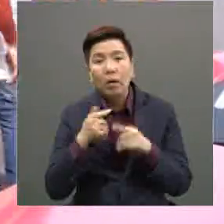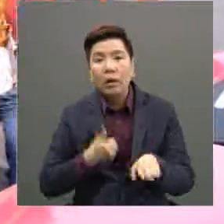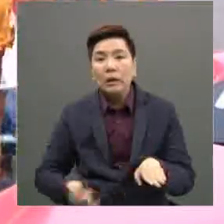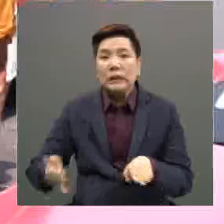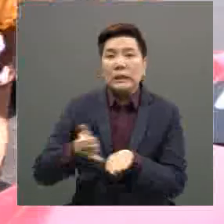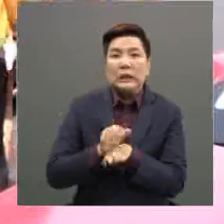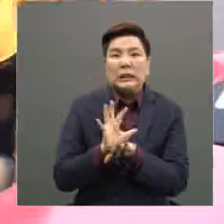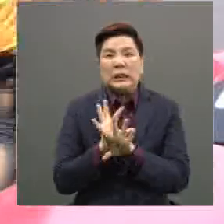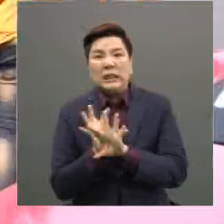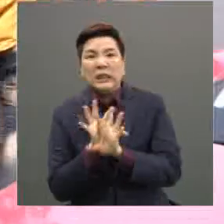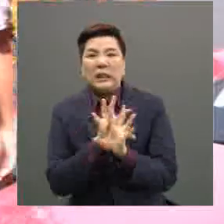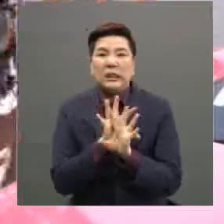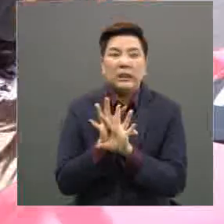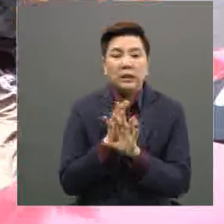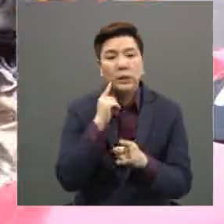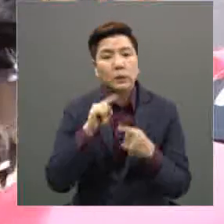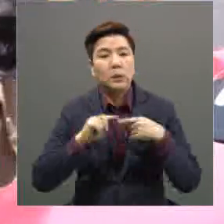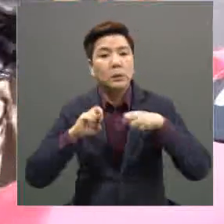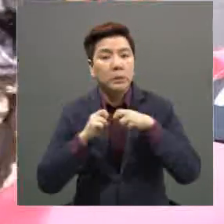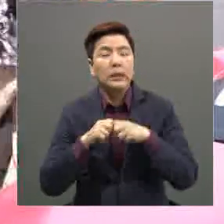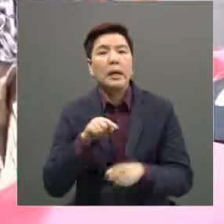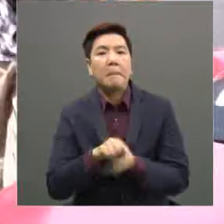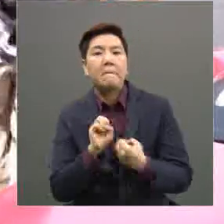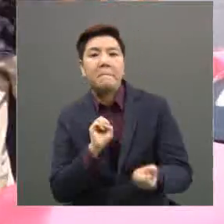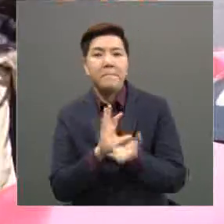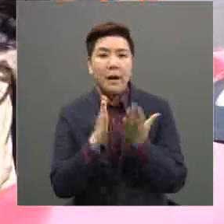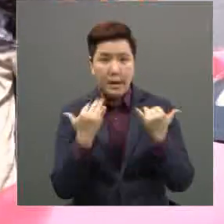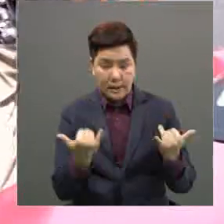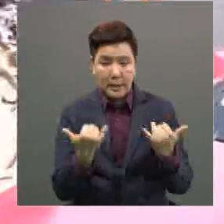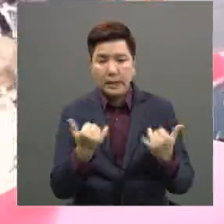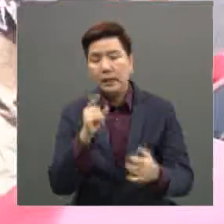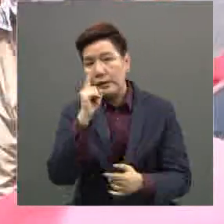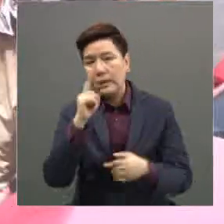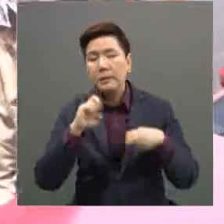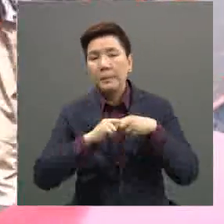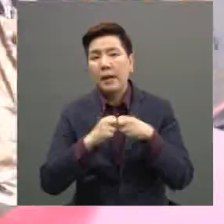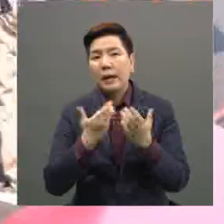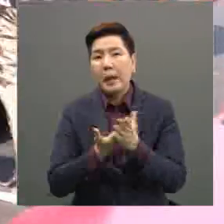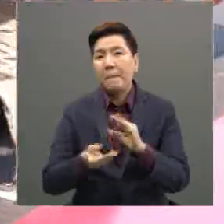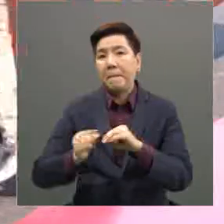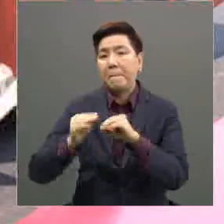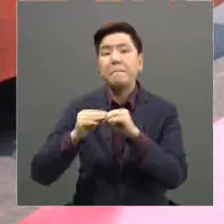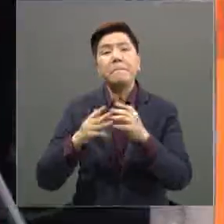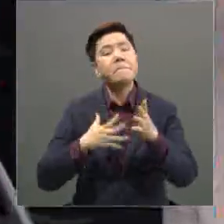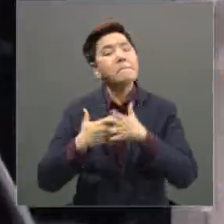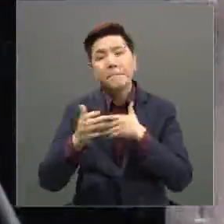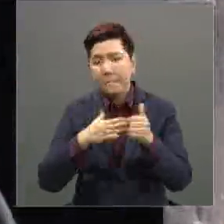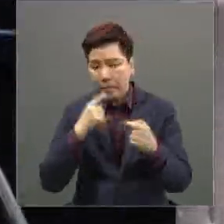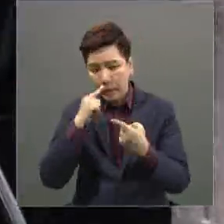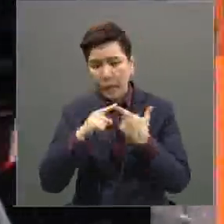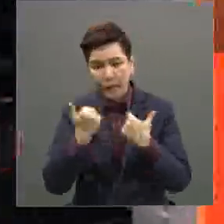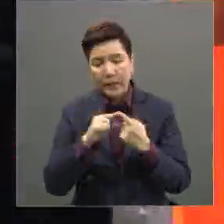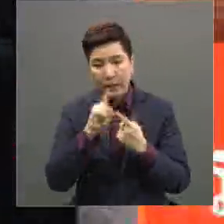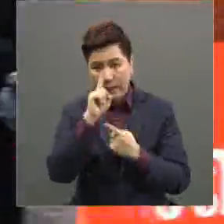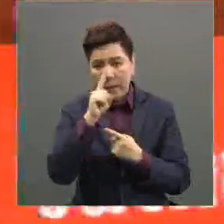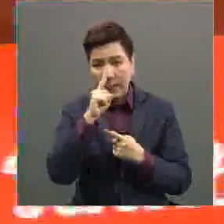คนมันก็แน่นใช่ไหมฮะมันก็เลยจะเป็นปัญหาตรงนี้ซะมากกว่าส่วนปัญหาเรื่องของการปรับราคาขึ้นก็มีบ้างนะครับแต่สิ่ง